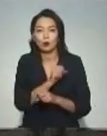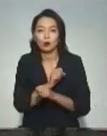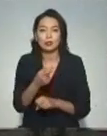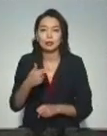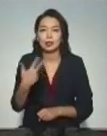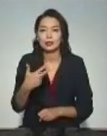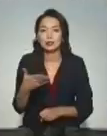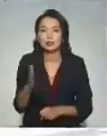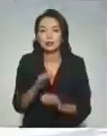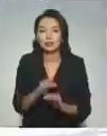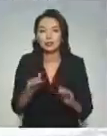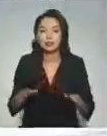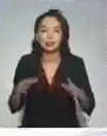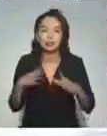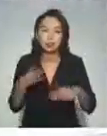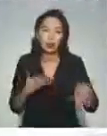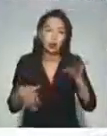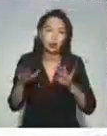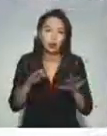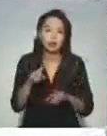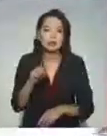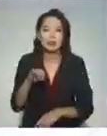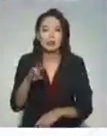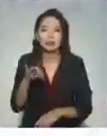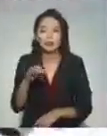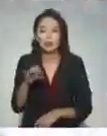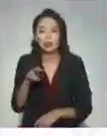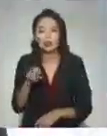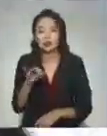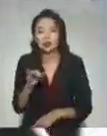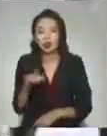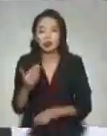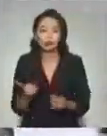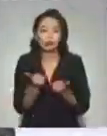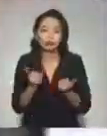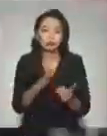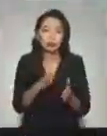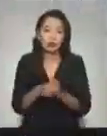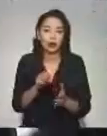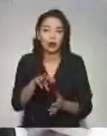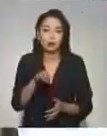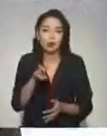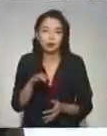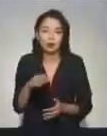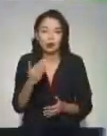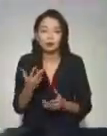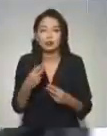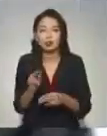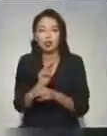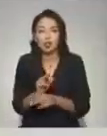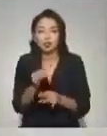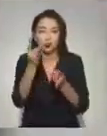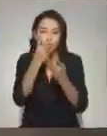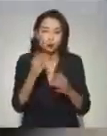детей в санатории у подножия гор Зайлийского Алатау организовали члены партии «Аманат». Ребята лечатся и культурно отдыхают. Накануне